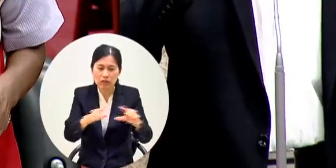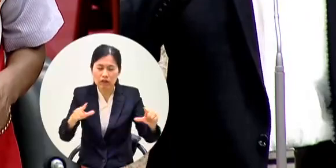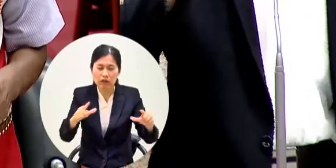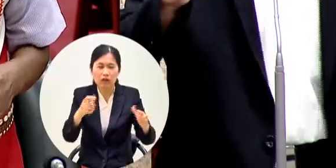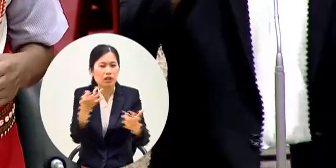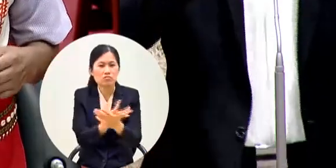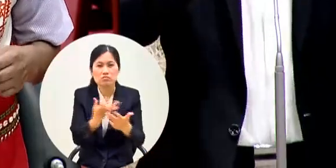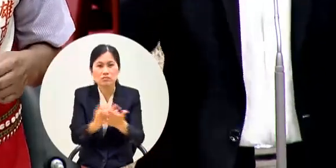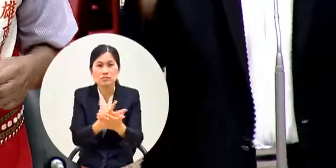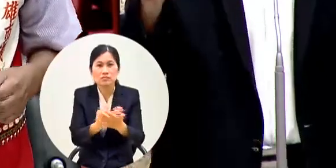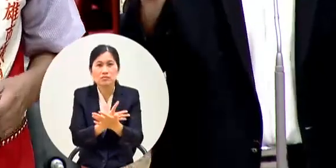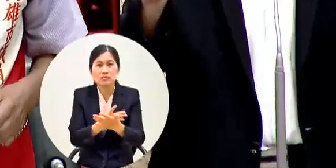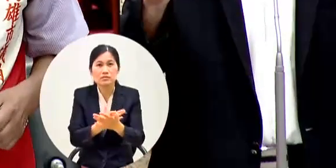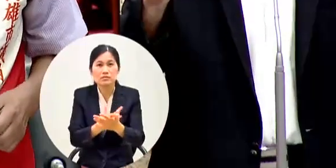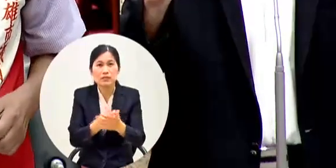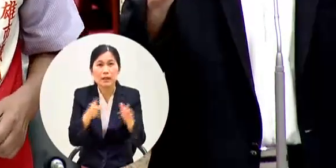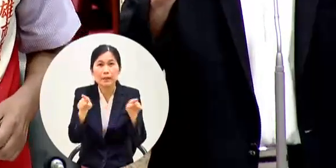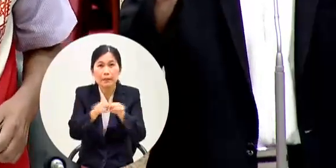为什么不行？